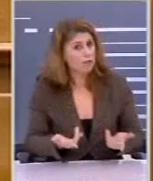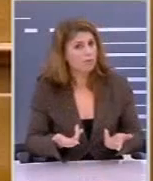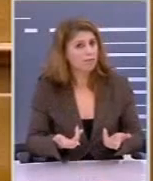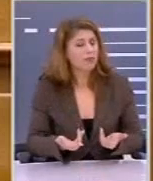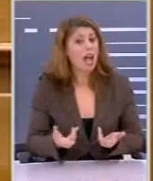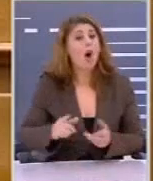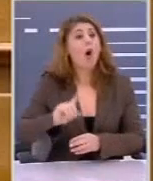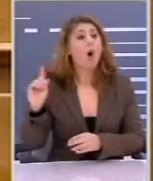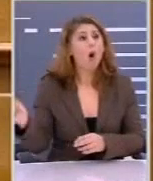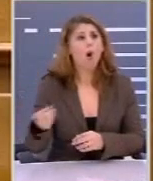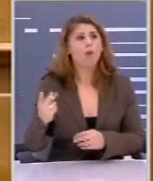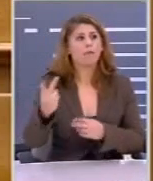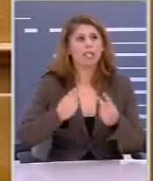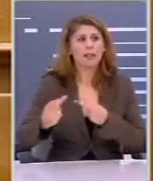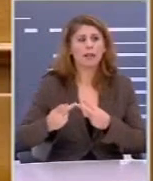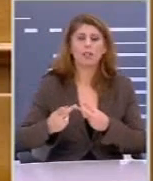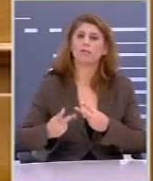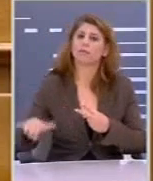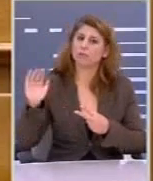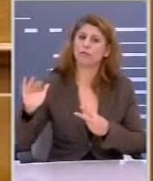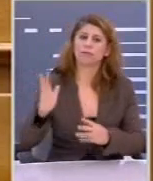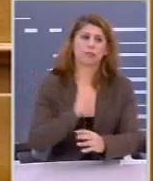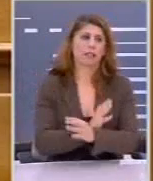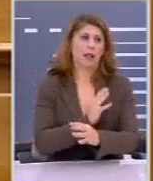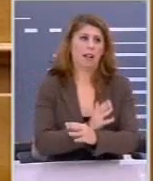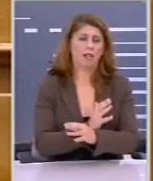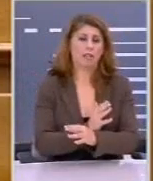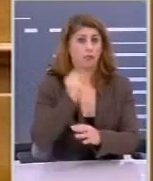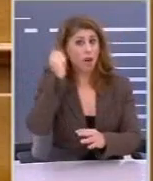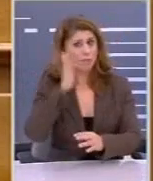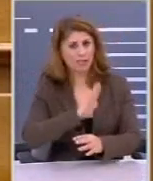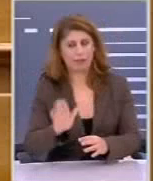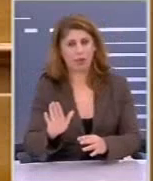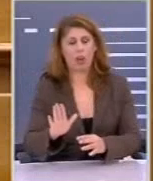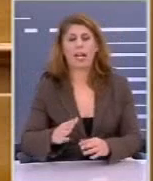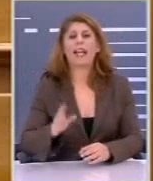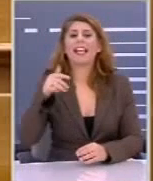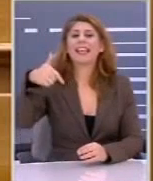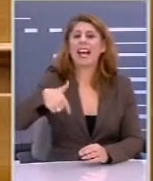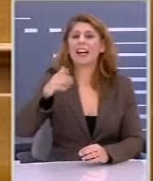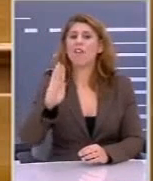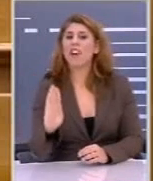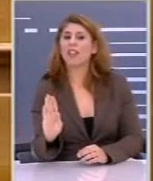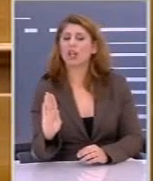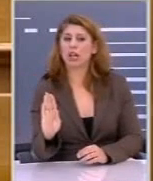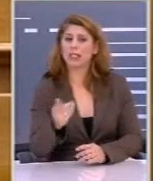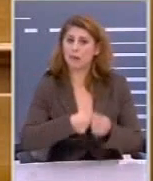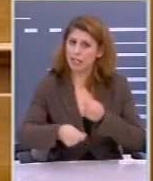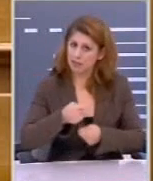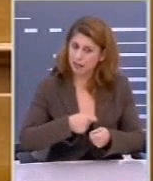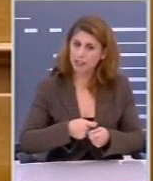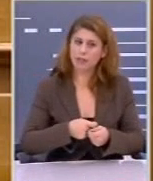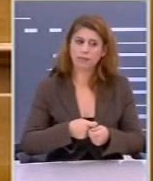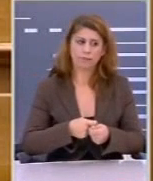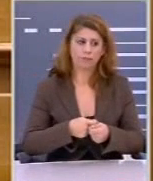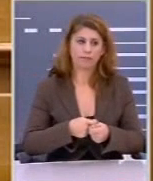όσοι καταγγέλνουν να κληθούν από τον εισαγγελέα. Είναι απίστευτες οι καταγγελίες του κύριου Κουρή. Είναι όλα στα πρακτικά. Γιάννης Βαρδενογιάννης. Επιχειρηματίας με